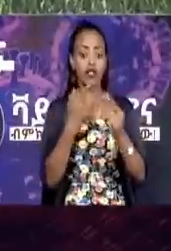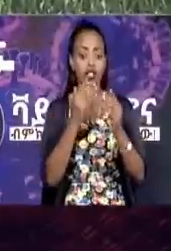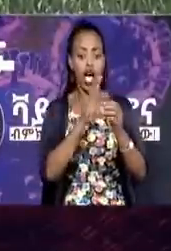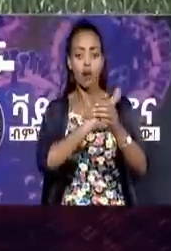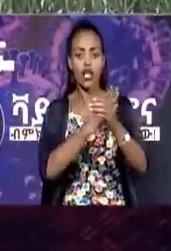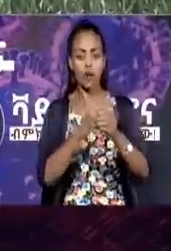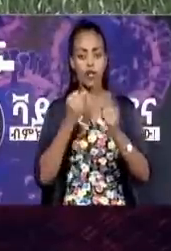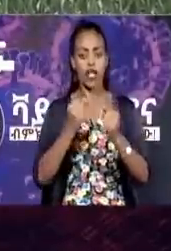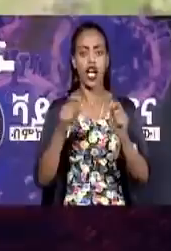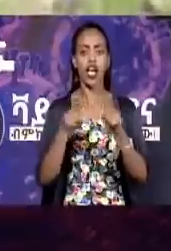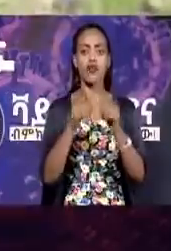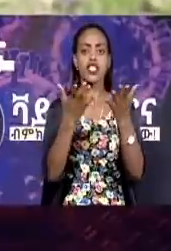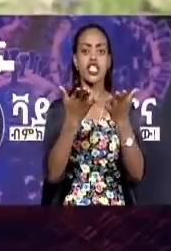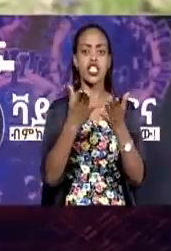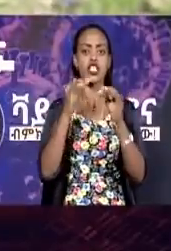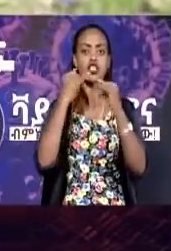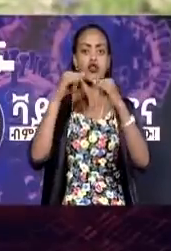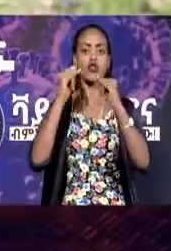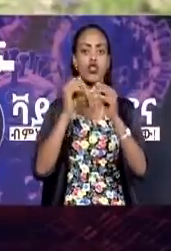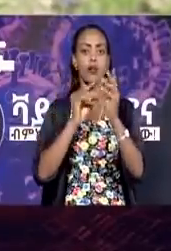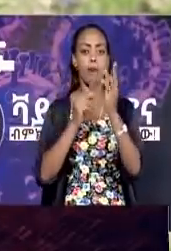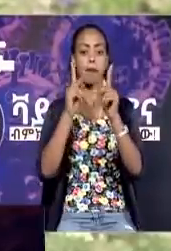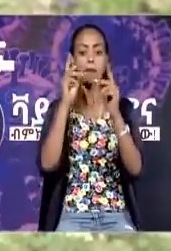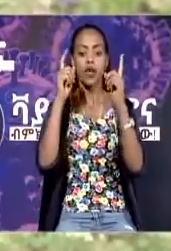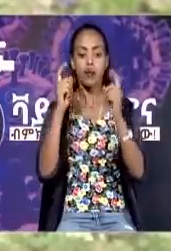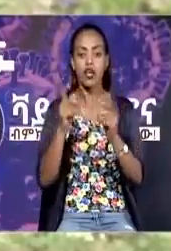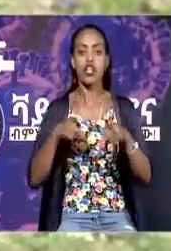ዓቕምታትና ምፅንኻር ከም ዘድሊ ኢንስቲትዩት ምርምር ሕርሻ ኣፍሊጡ ኣሎ።